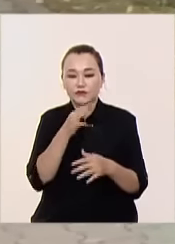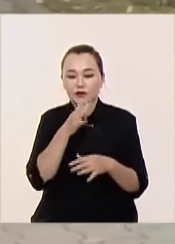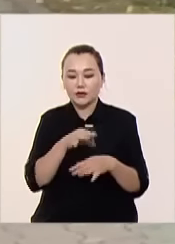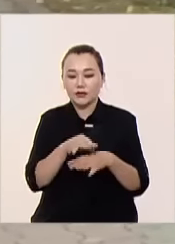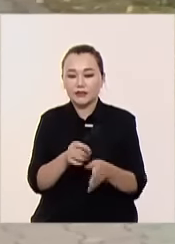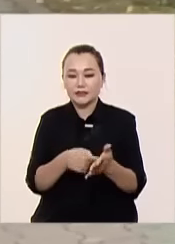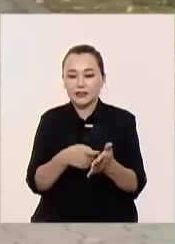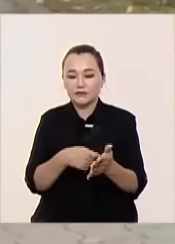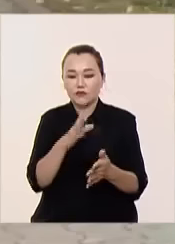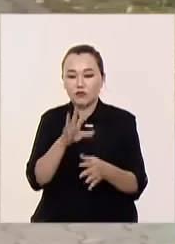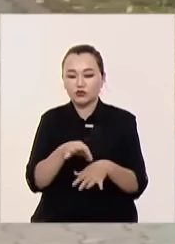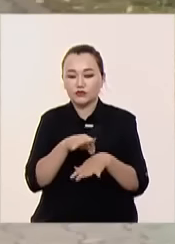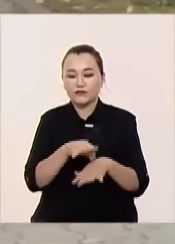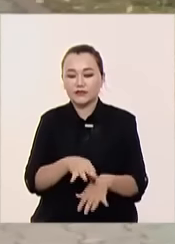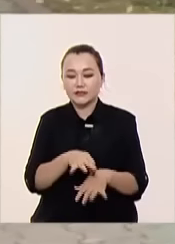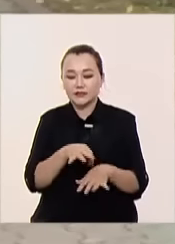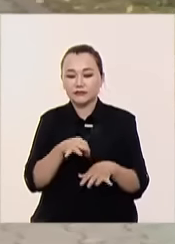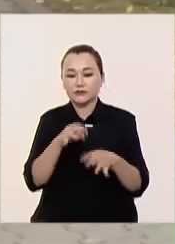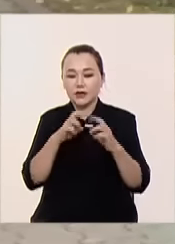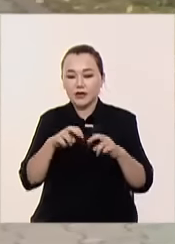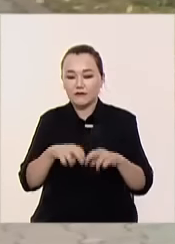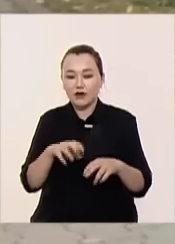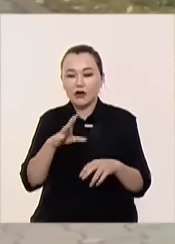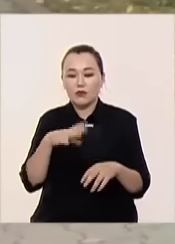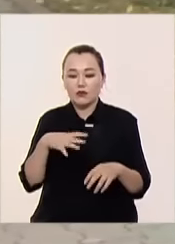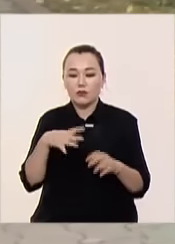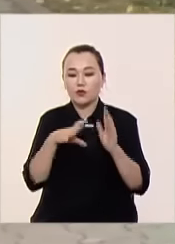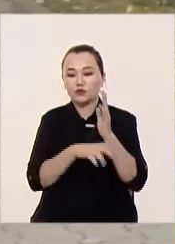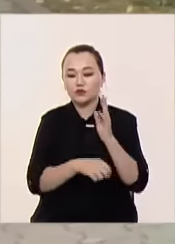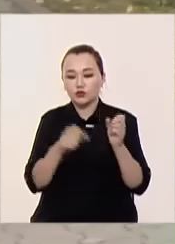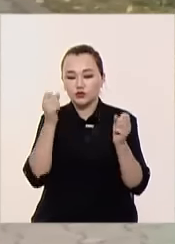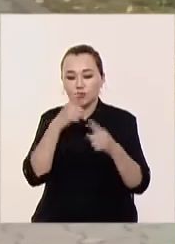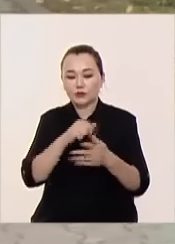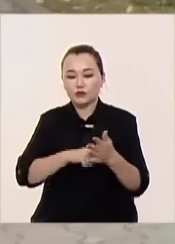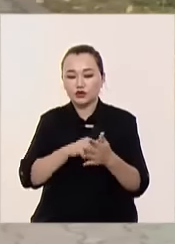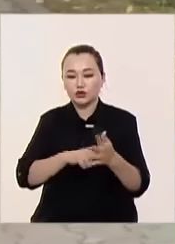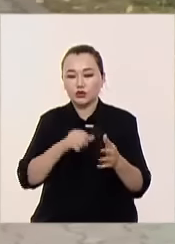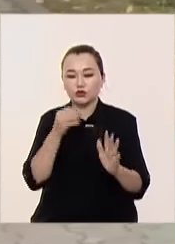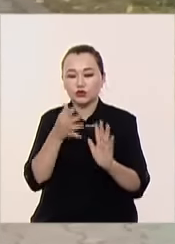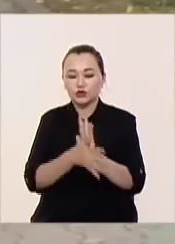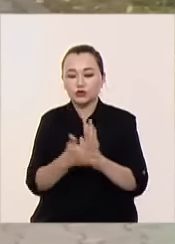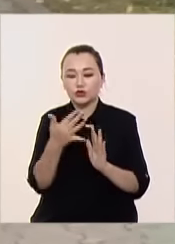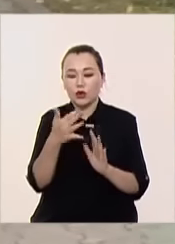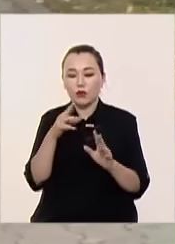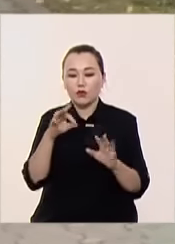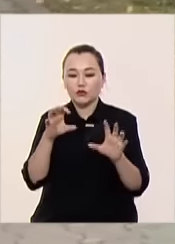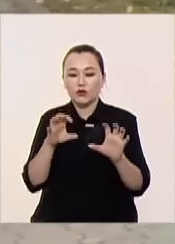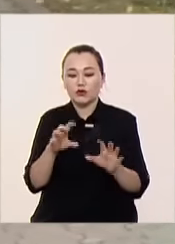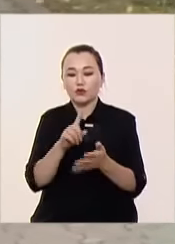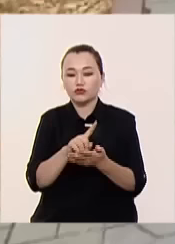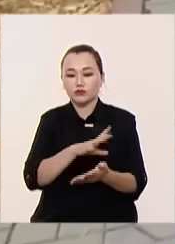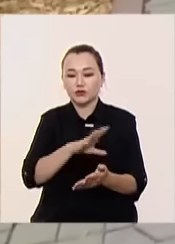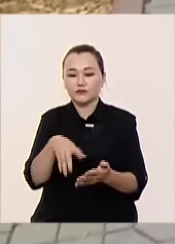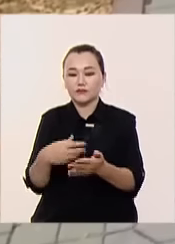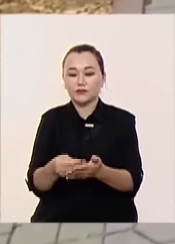следствие. После того, как будет определен причинитель ущерба, им по закону должен быть возмещен